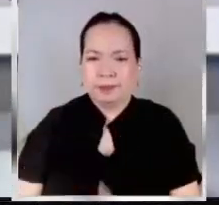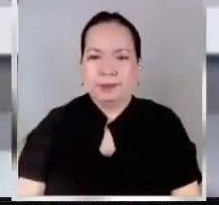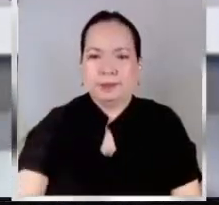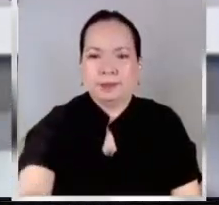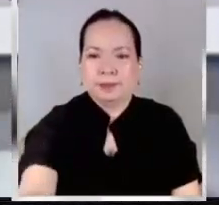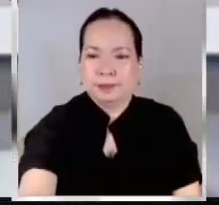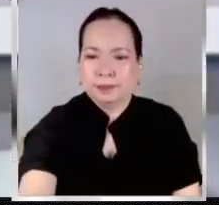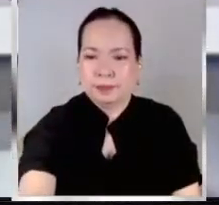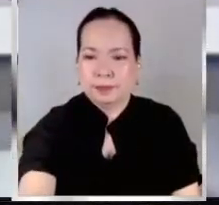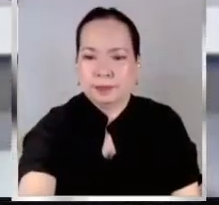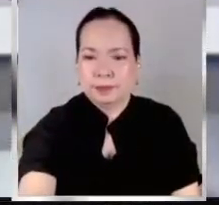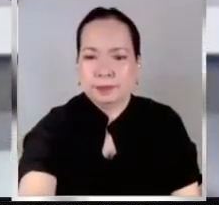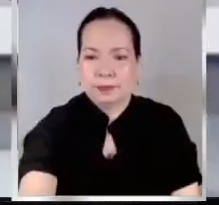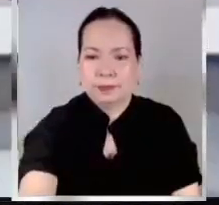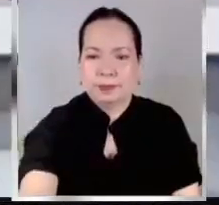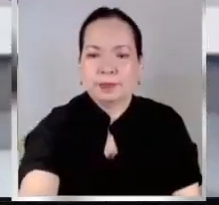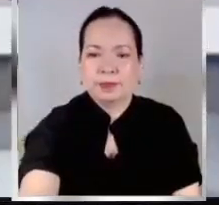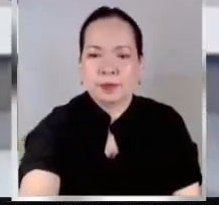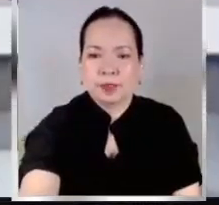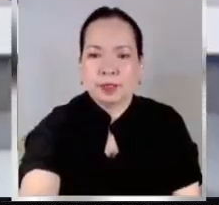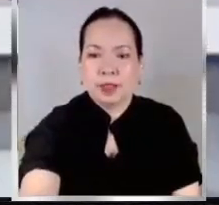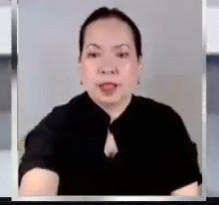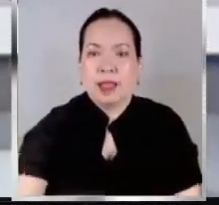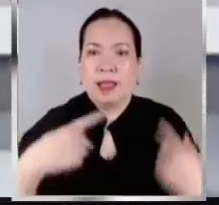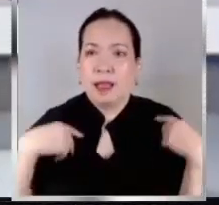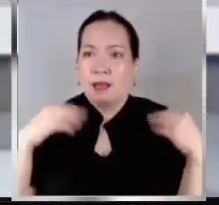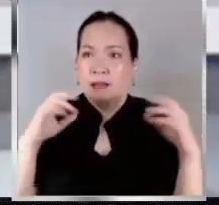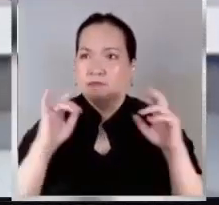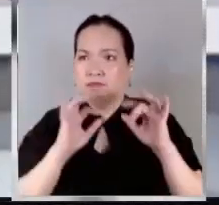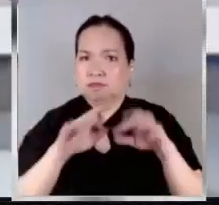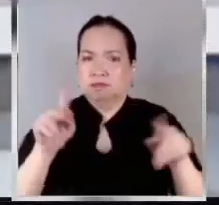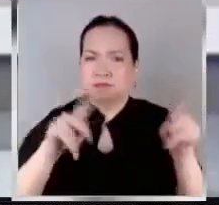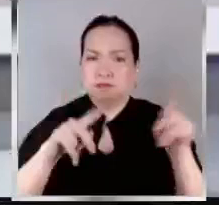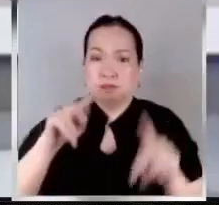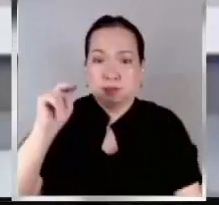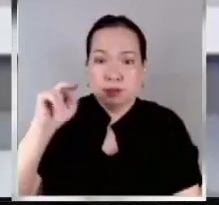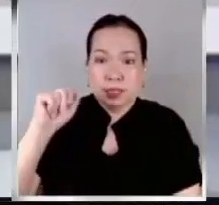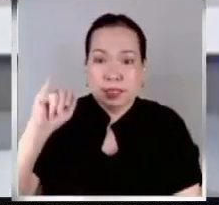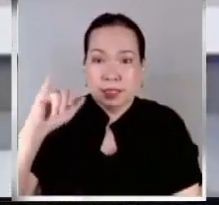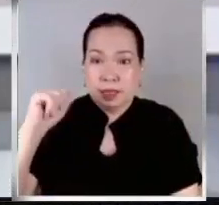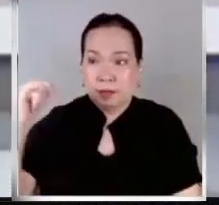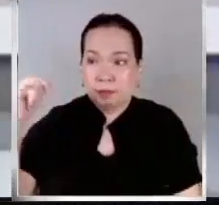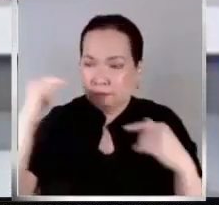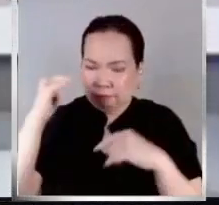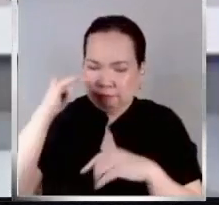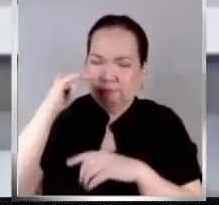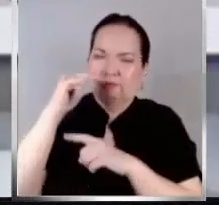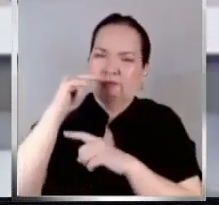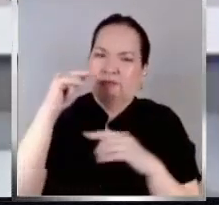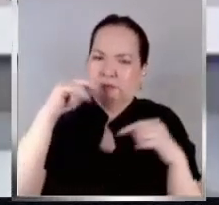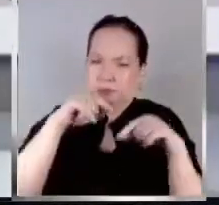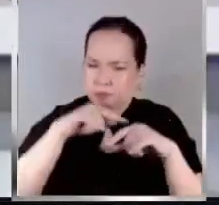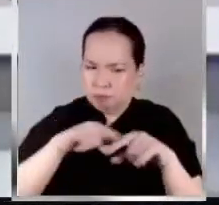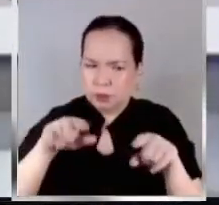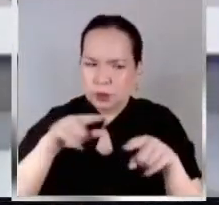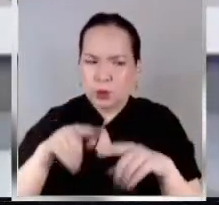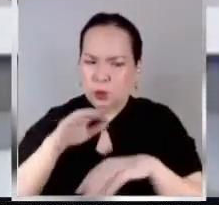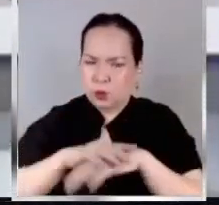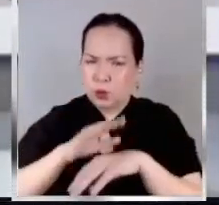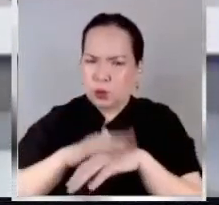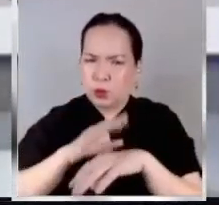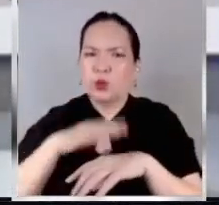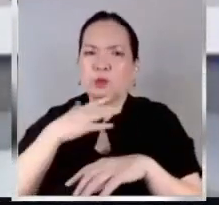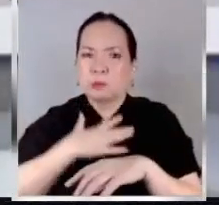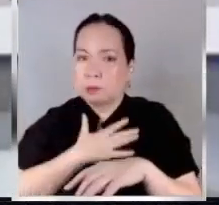Daghan na po ang mga pasahero sa NAIA. Ang Manila International Airport Authority nagpaalala sa mga pasaherong agahan ng pagpunta sa